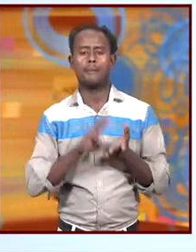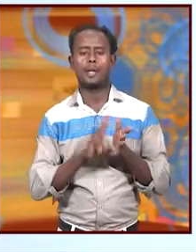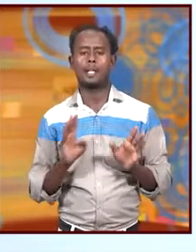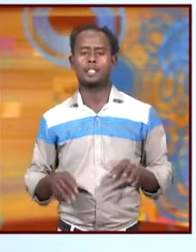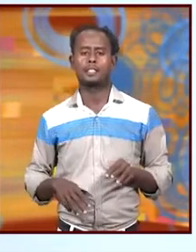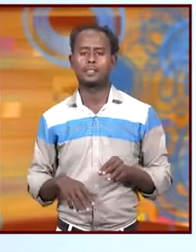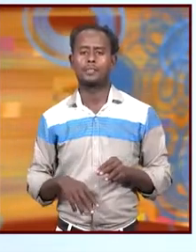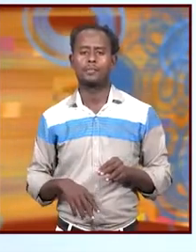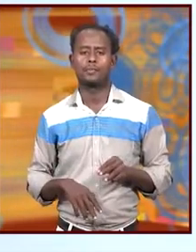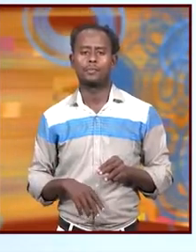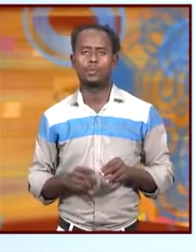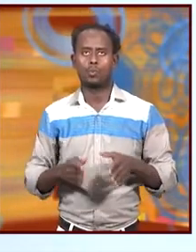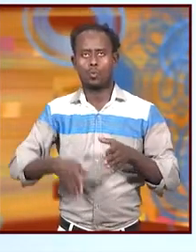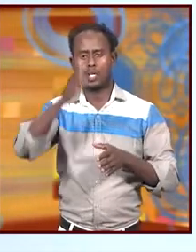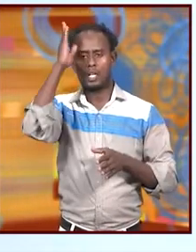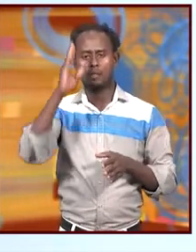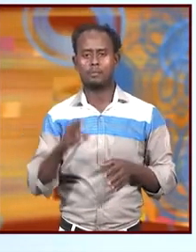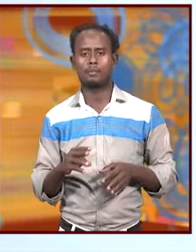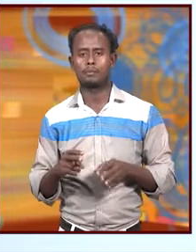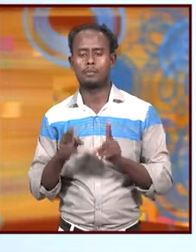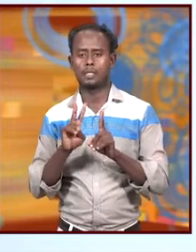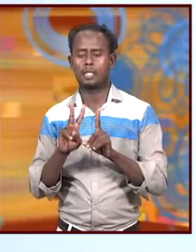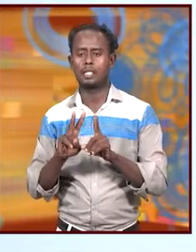18 சென்டிமீட்டர், உயரம்